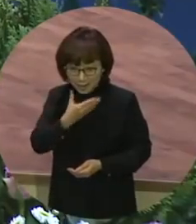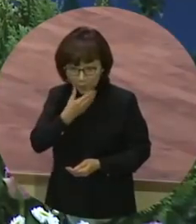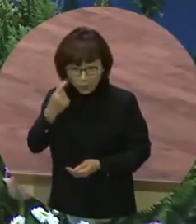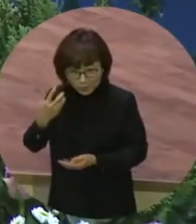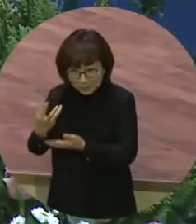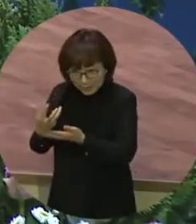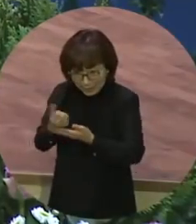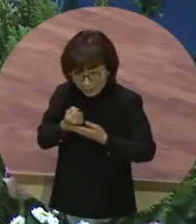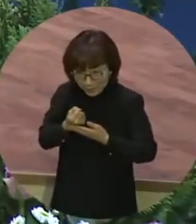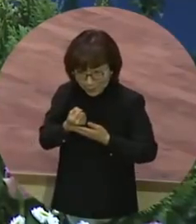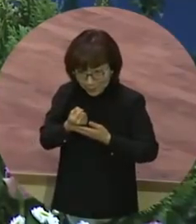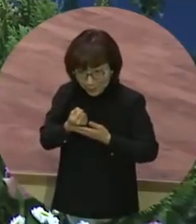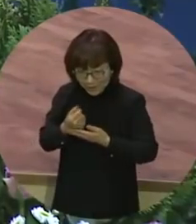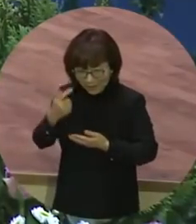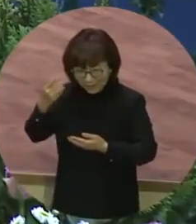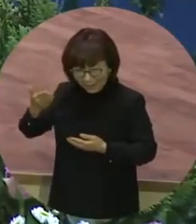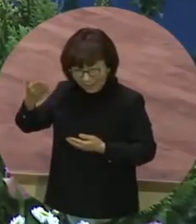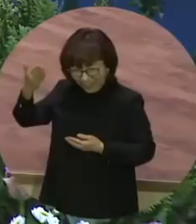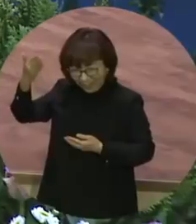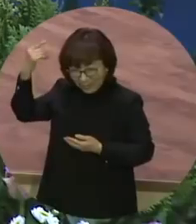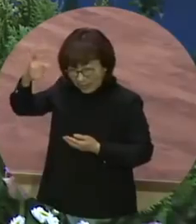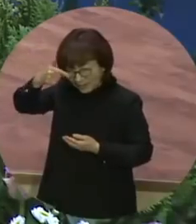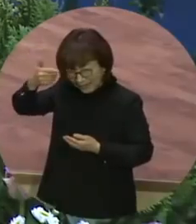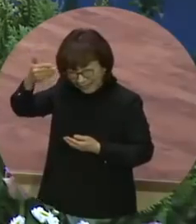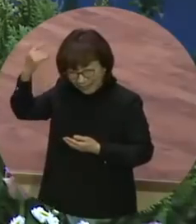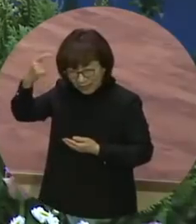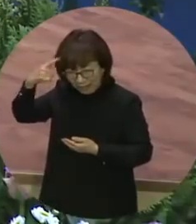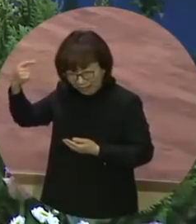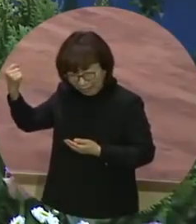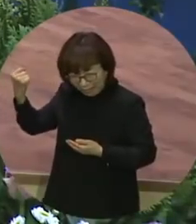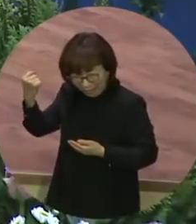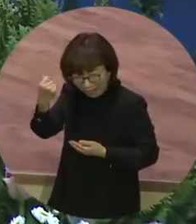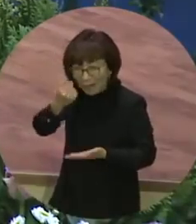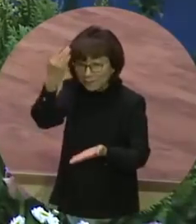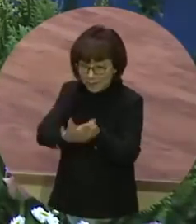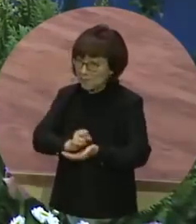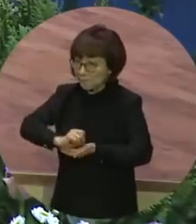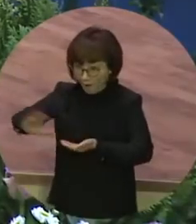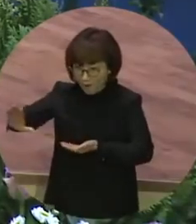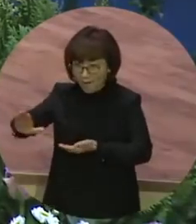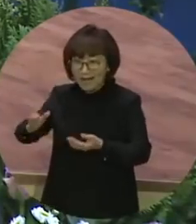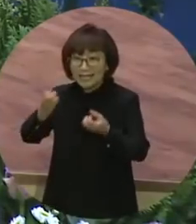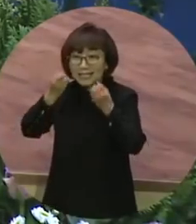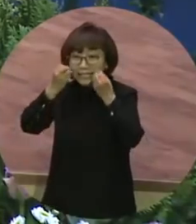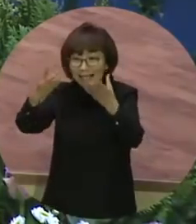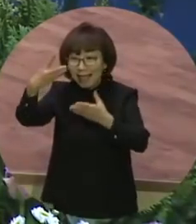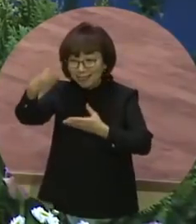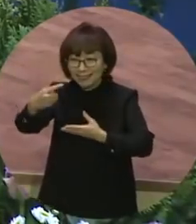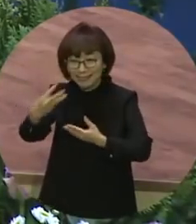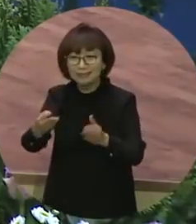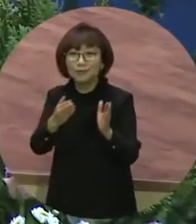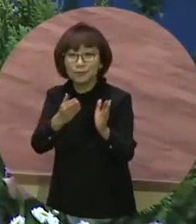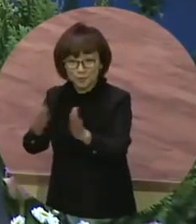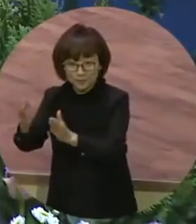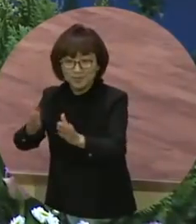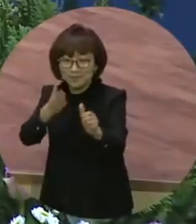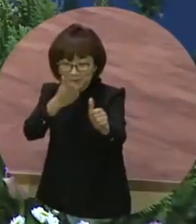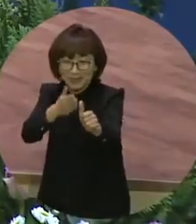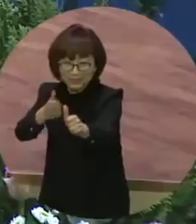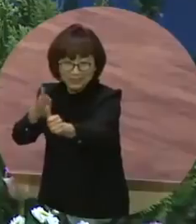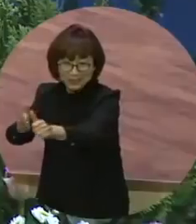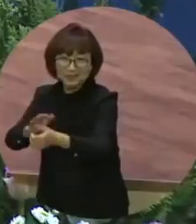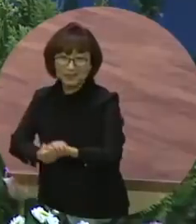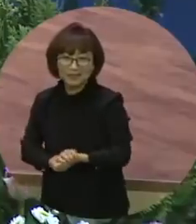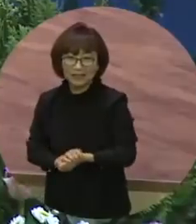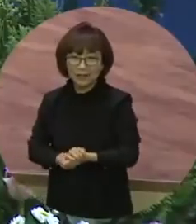되길 바랍니다. 믿음으로 야 내가 영계에 나와 믿음으로 구원 받았구나. 얼마나 큰 축복인지 몰라. 종교생활하는